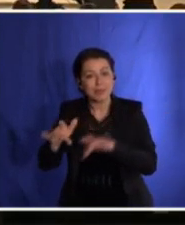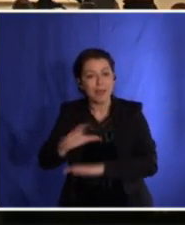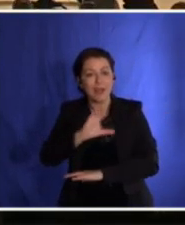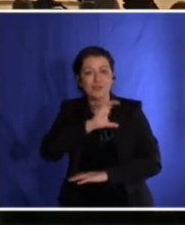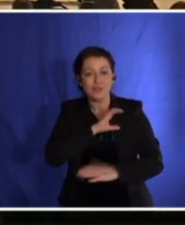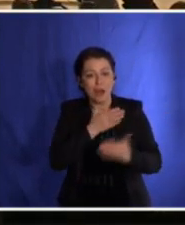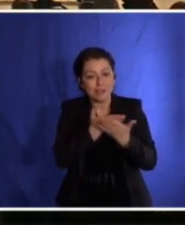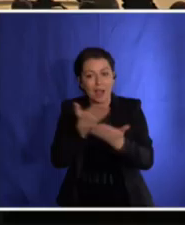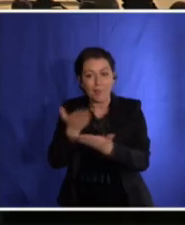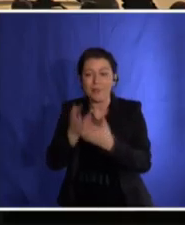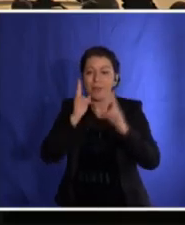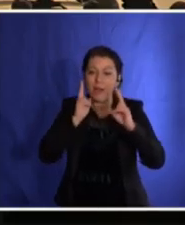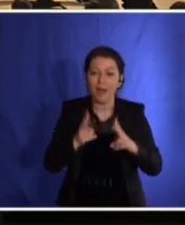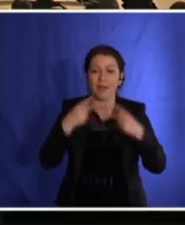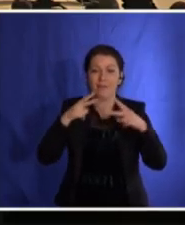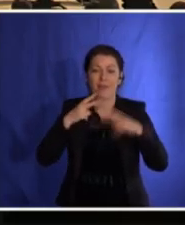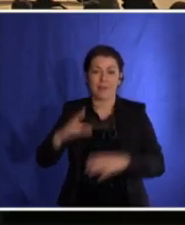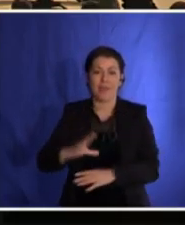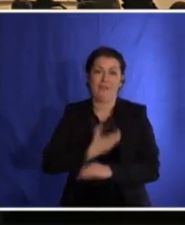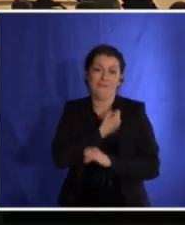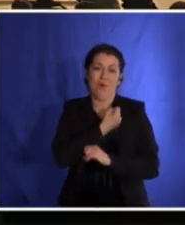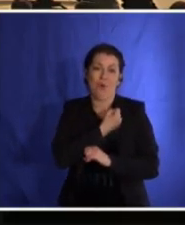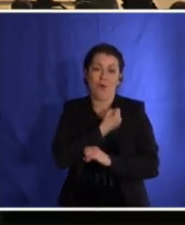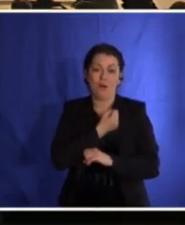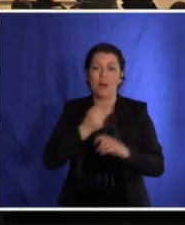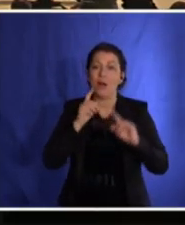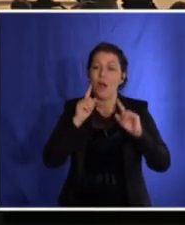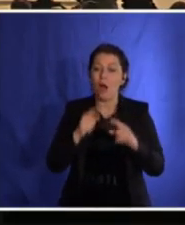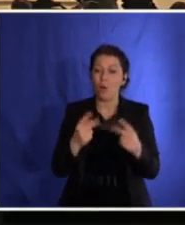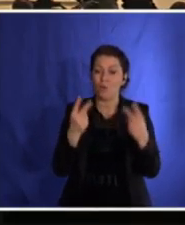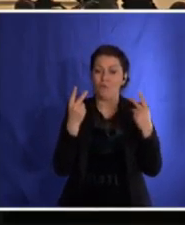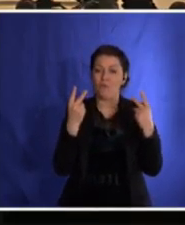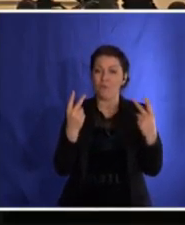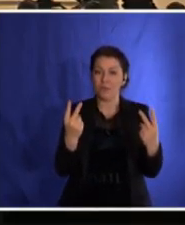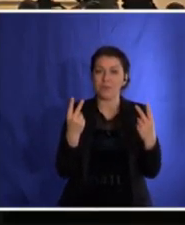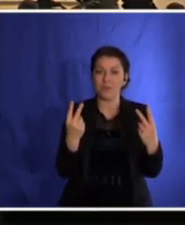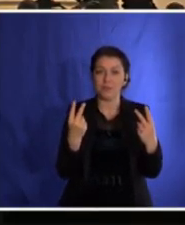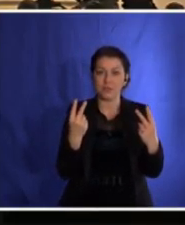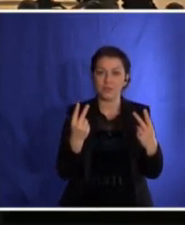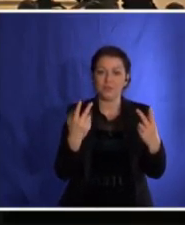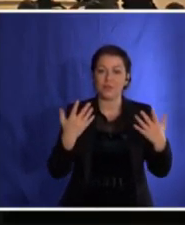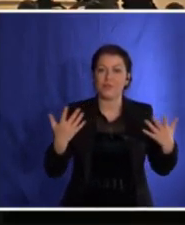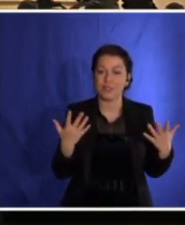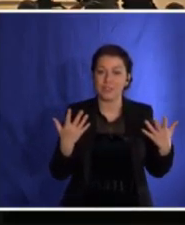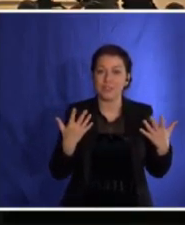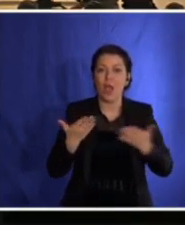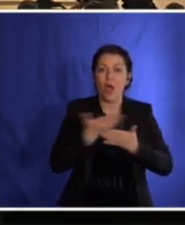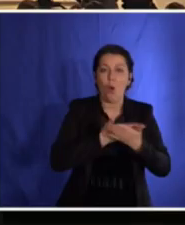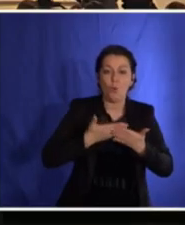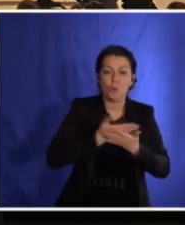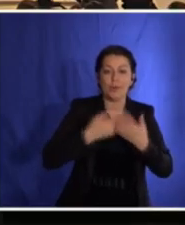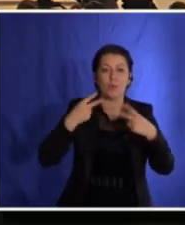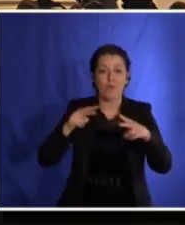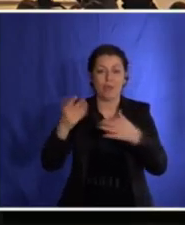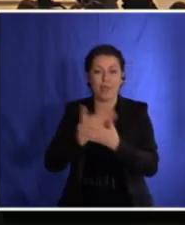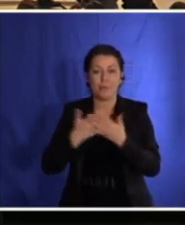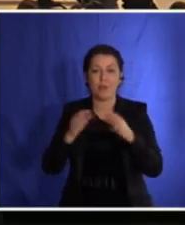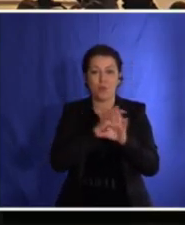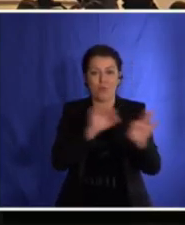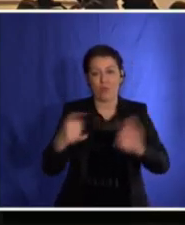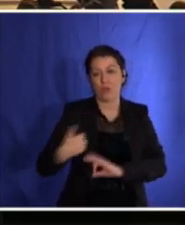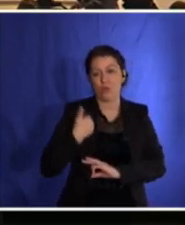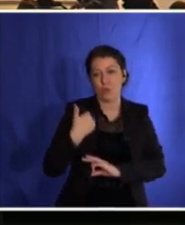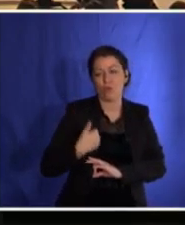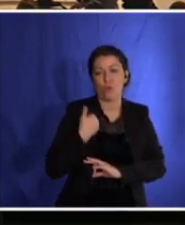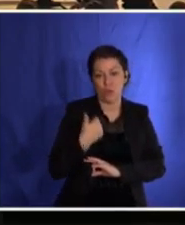weiterhin erfolgreich zu sein. Wir legen großen Wert auf die Aus- und Weiterbildung unserer Jugend.